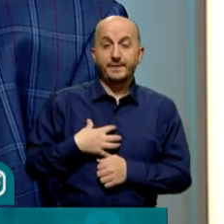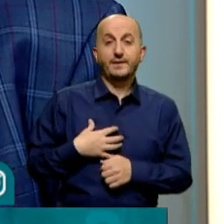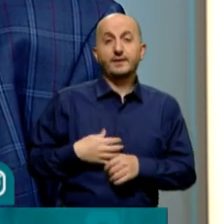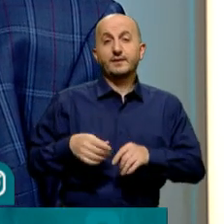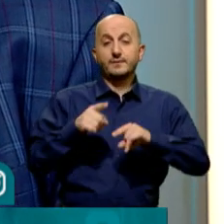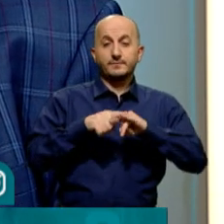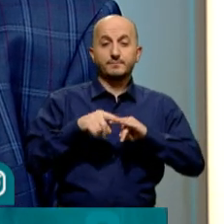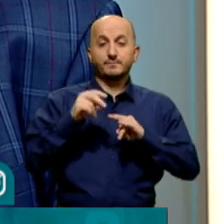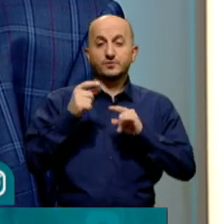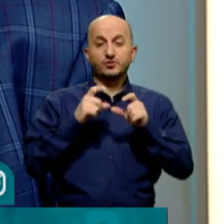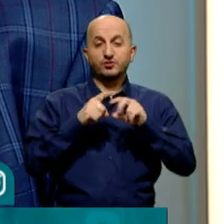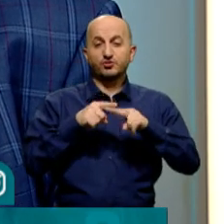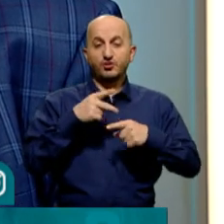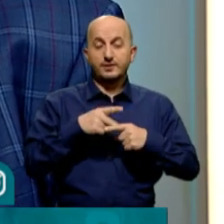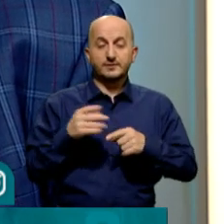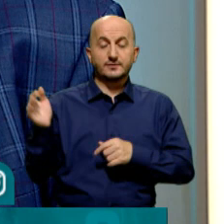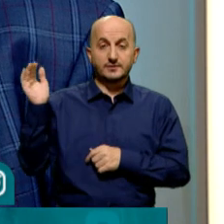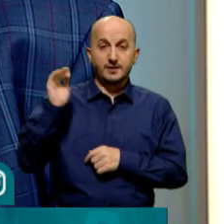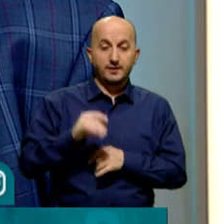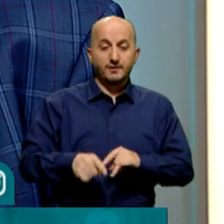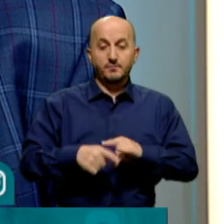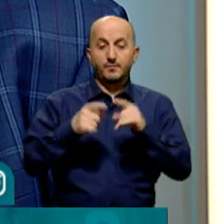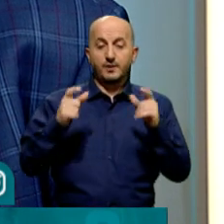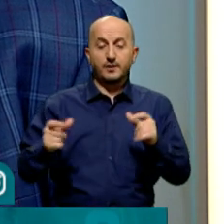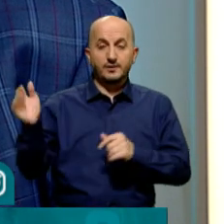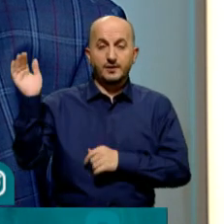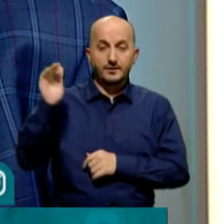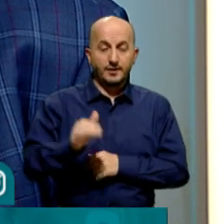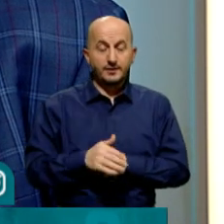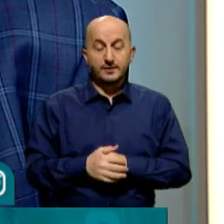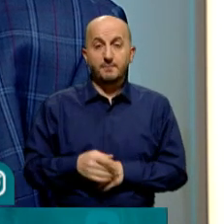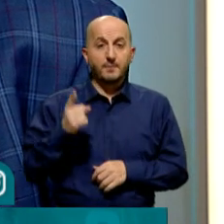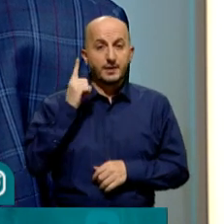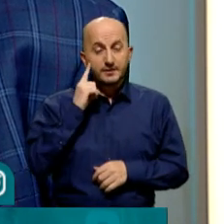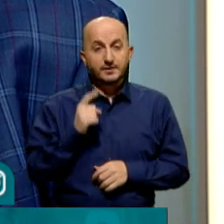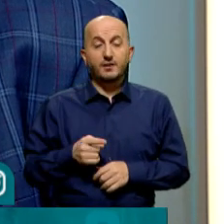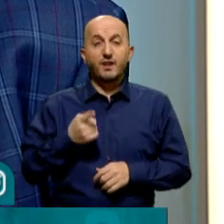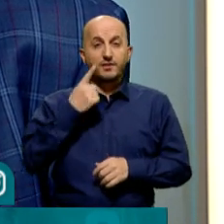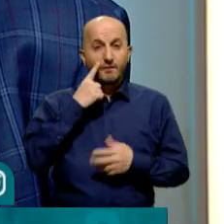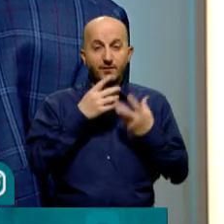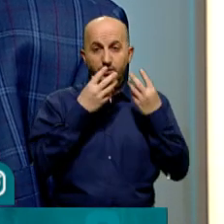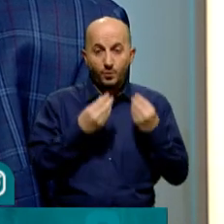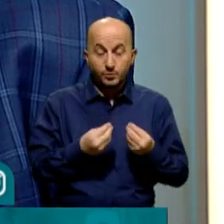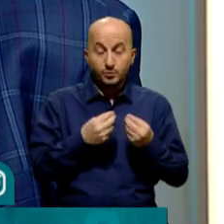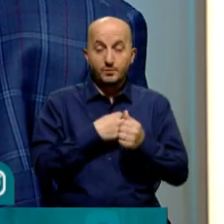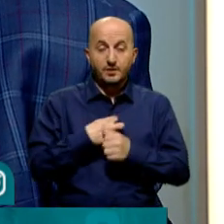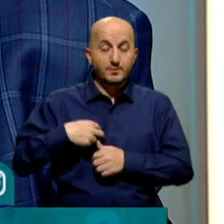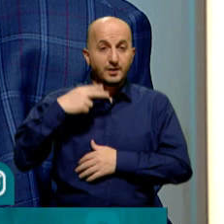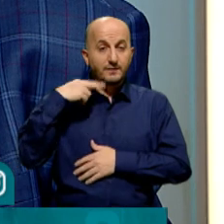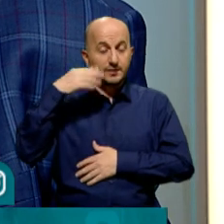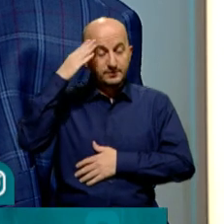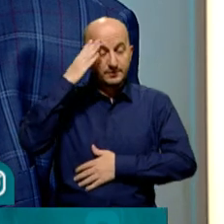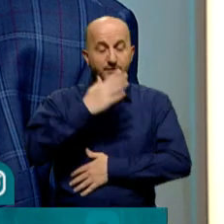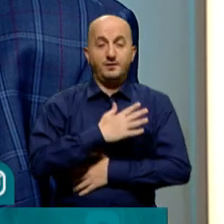Hicaz'da değil mi geldi? Evet. Mekke'de geldi, Medine'de devletleşti. Peygamber aleyhissalatü